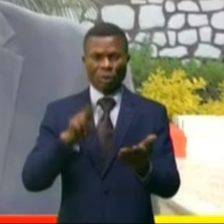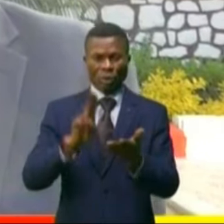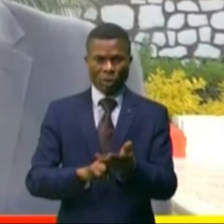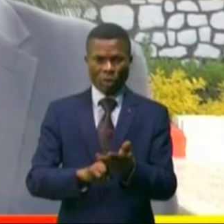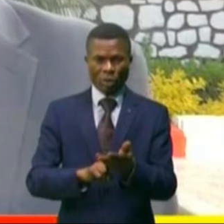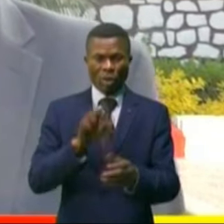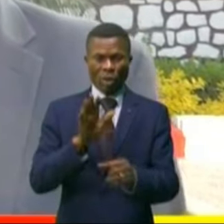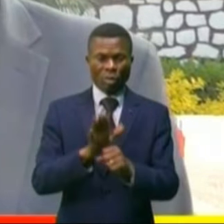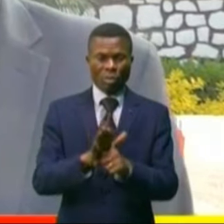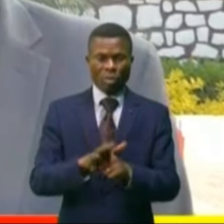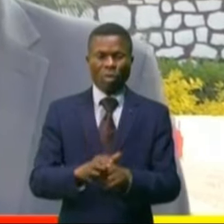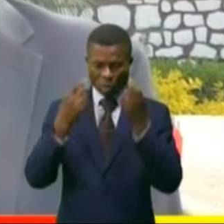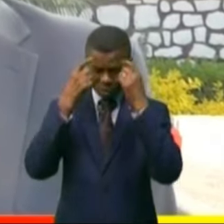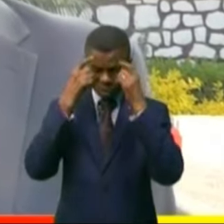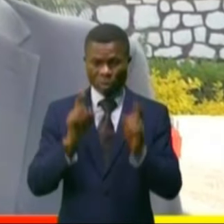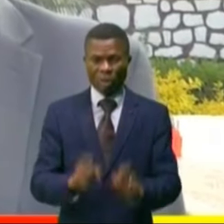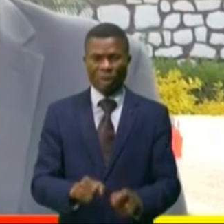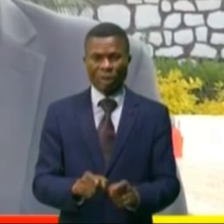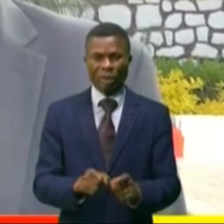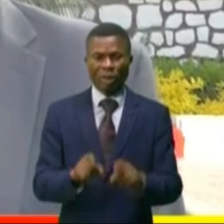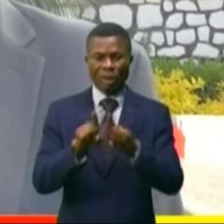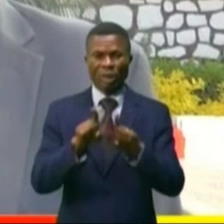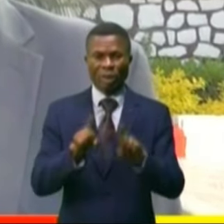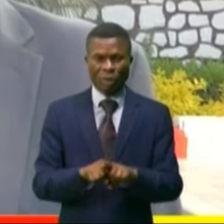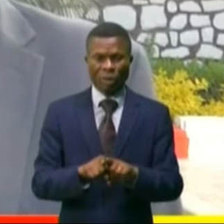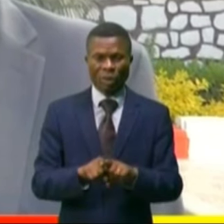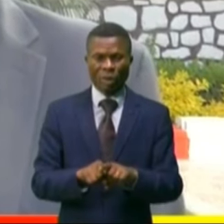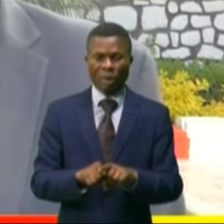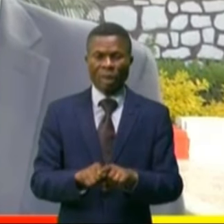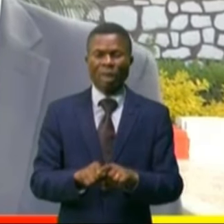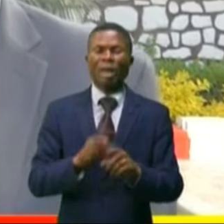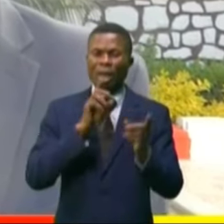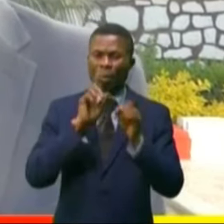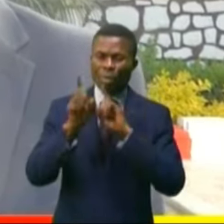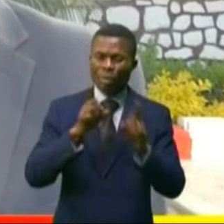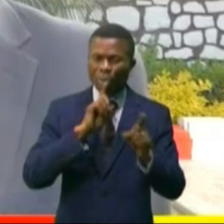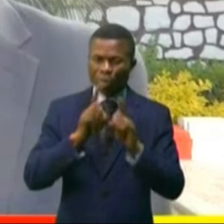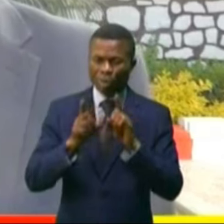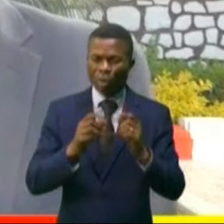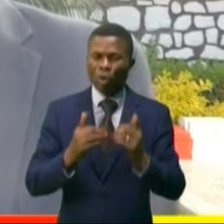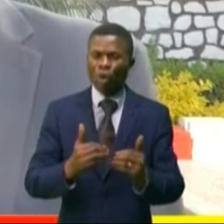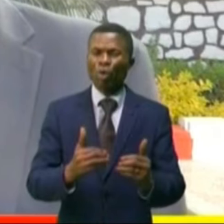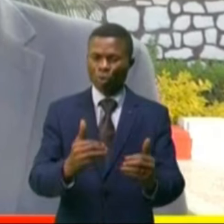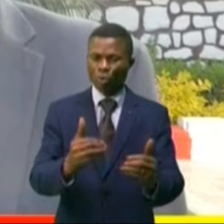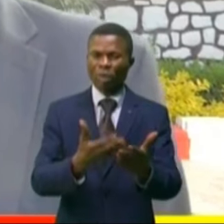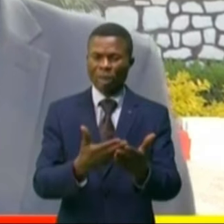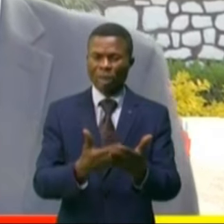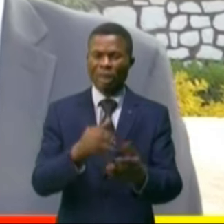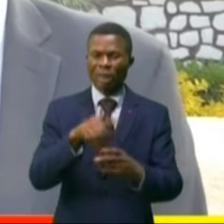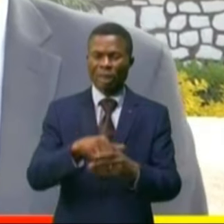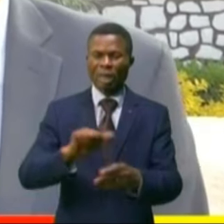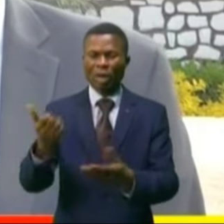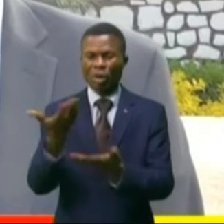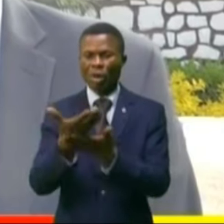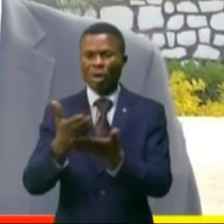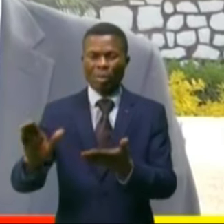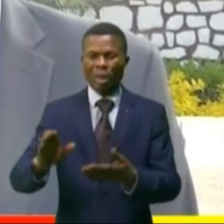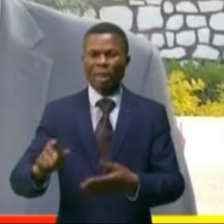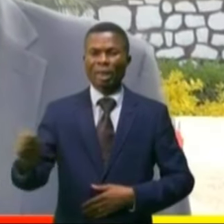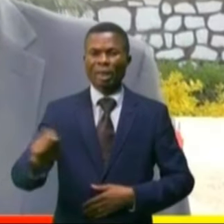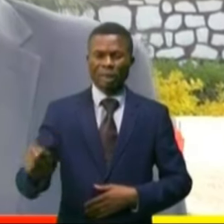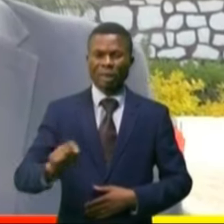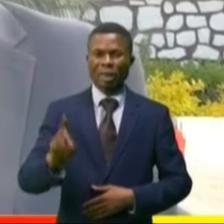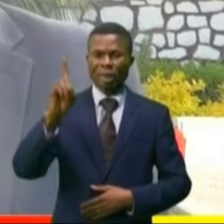nombre d'actes d'engagement et puis aussi tous les efforts de médiation qui sont en cours notamment dans certaines parties du territoire de